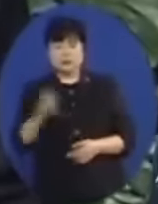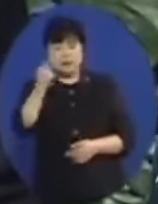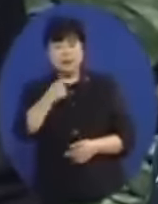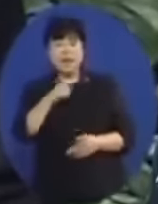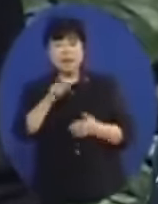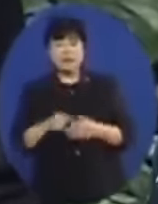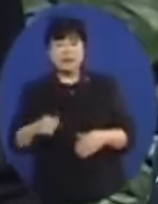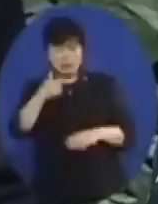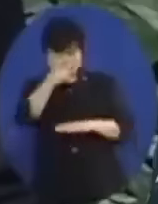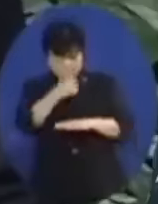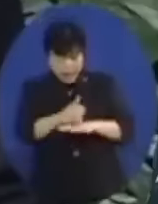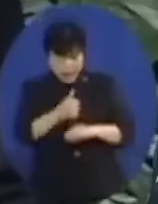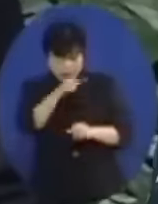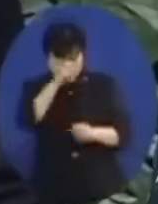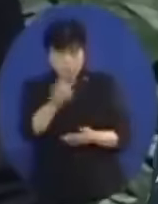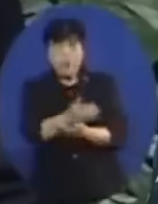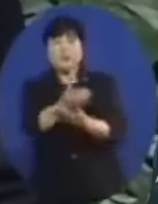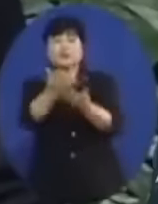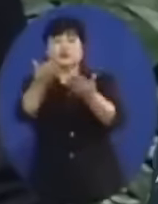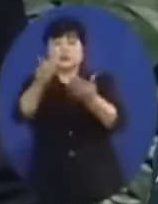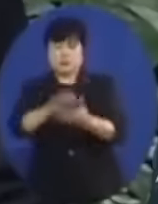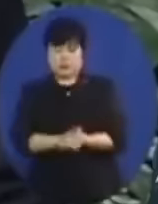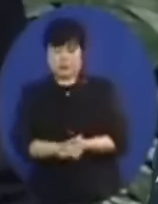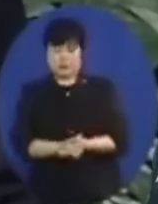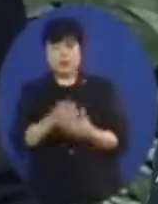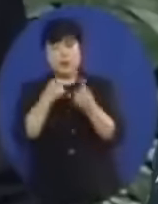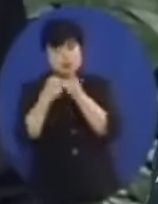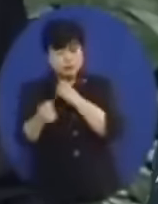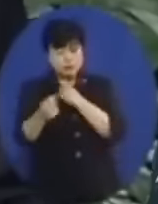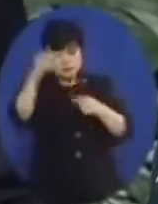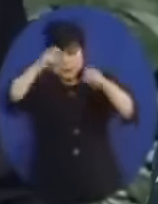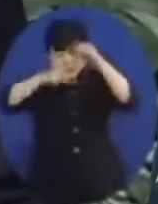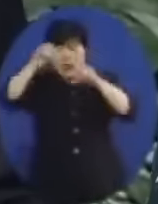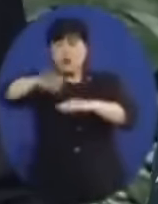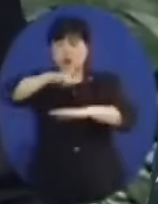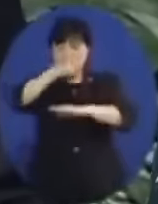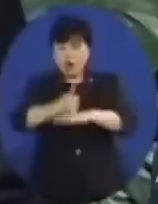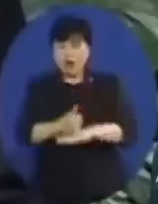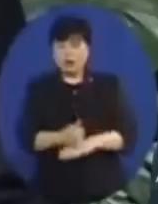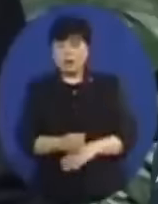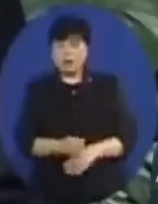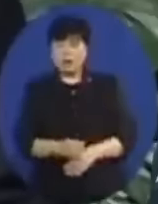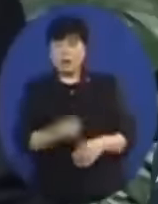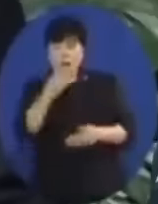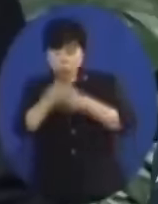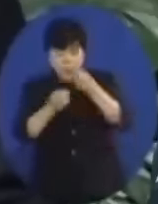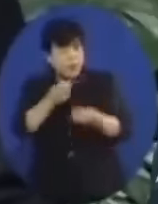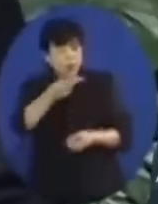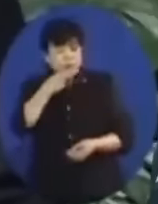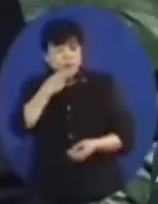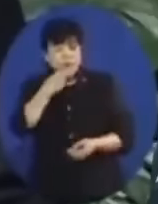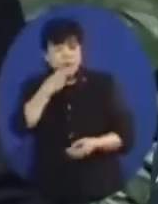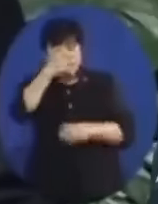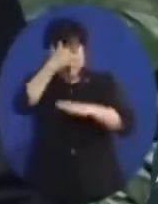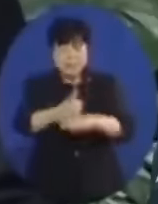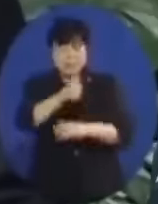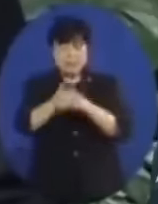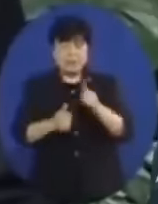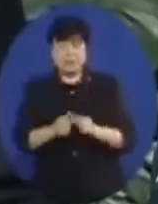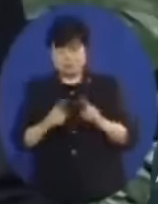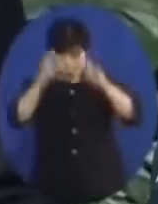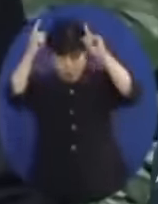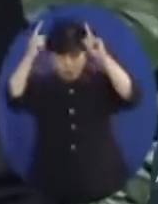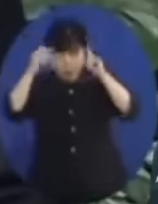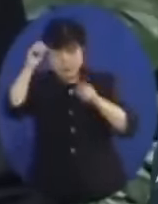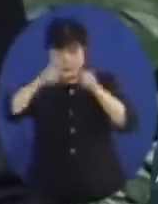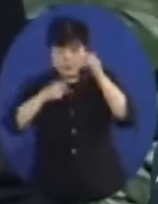당하면서 끝까지 선을 베풀었습니다. 그럼에도 불구하고 사울이 회개를 하지 않으니까 마침내 하나님께서 진노하사